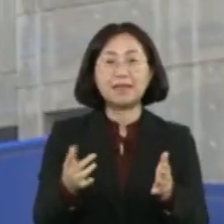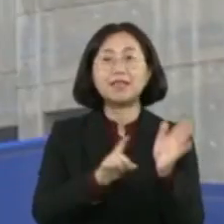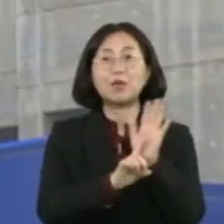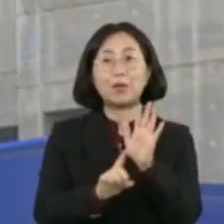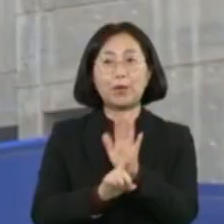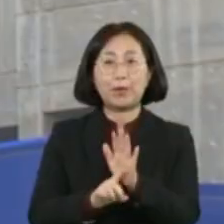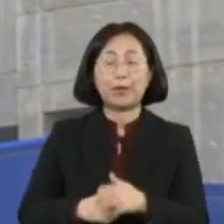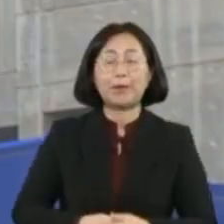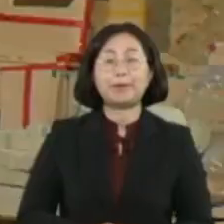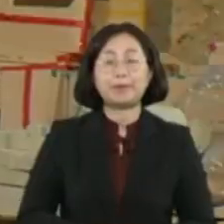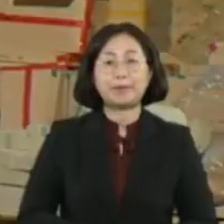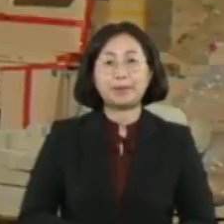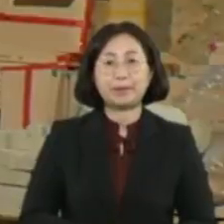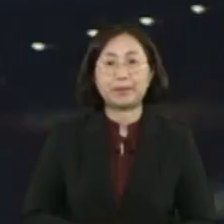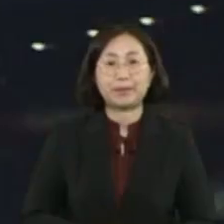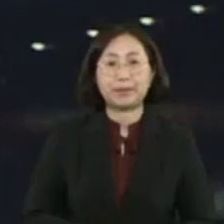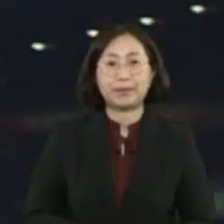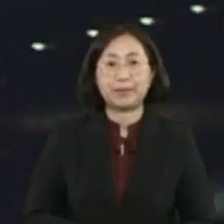했습니다.